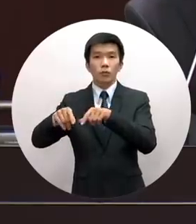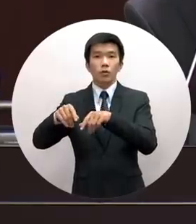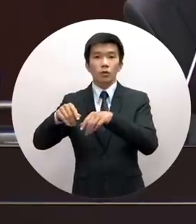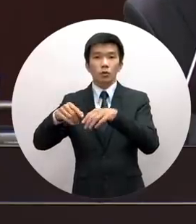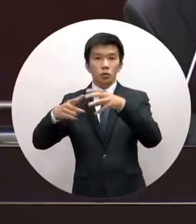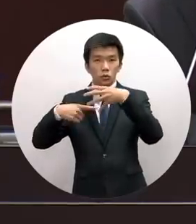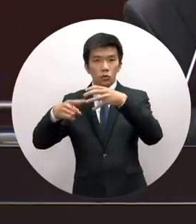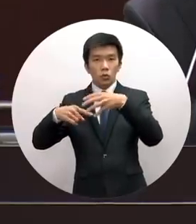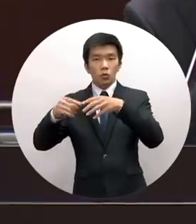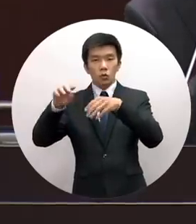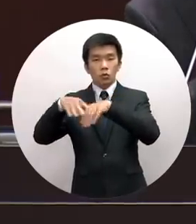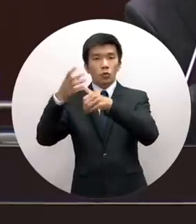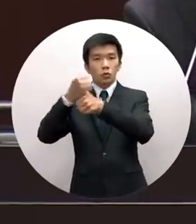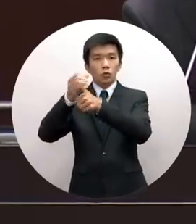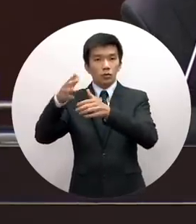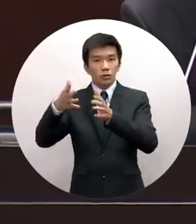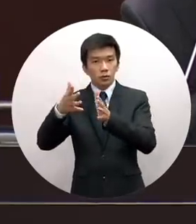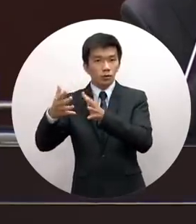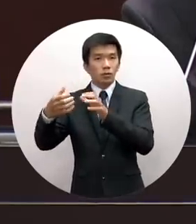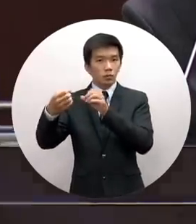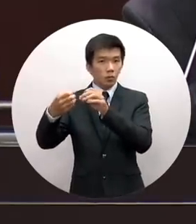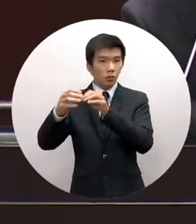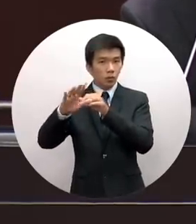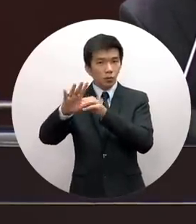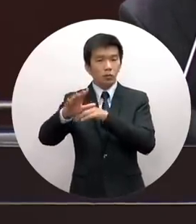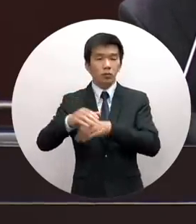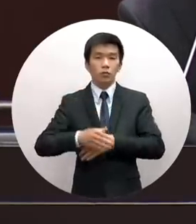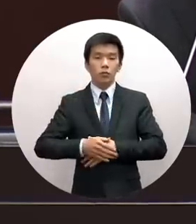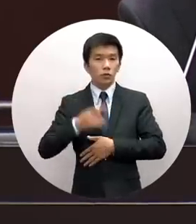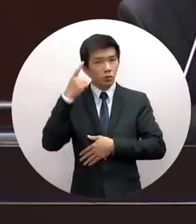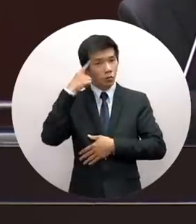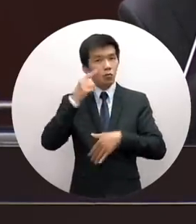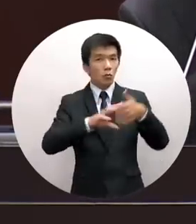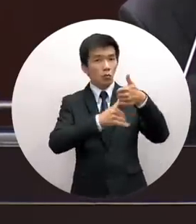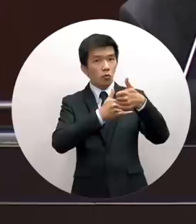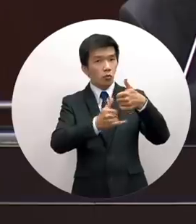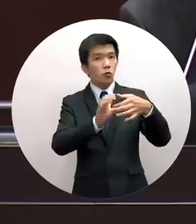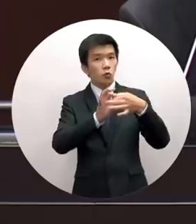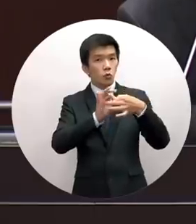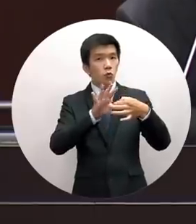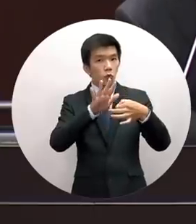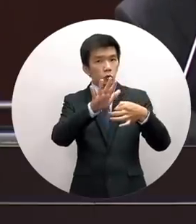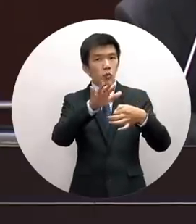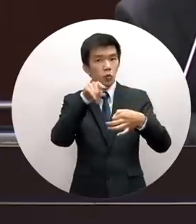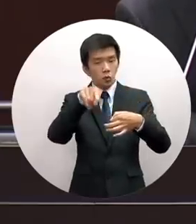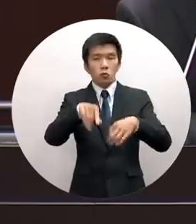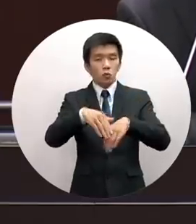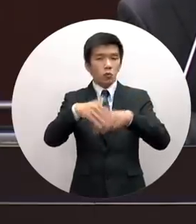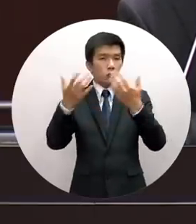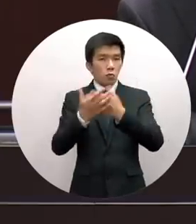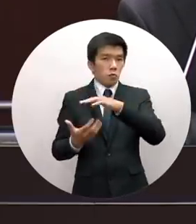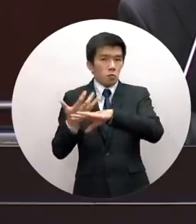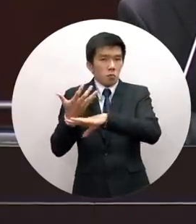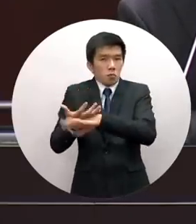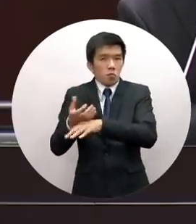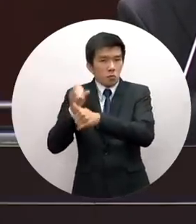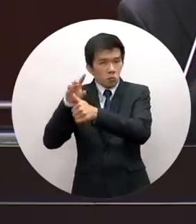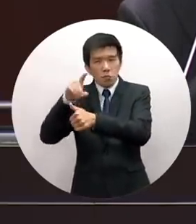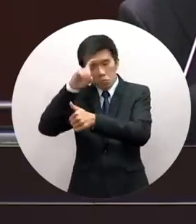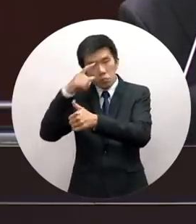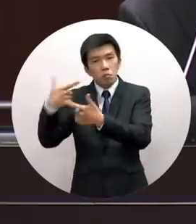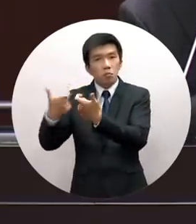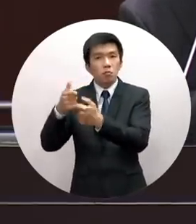讲起？因为我去看委员的时候，委员有咧关心，伊讲也全力来配合。 好， 吼、哦、